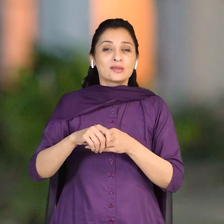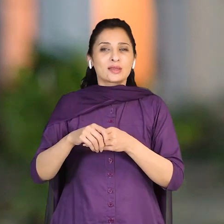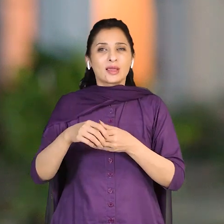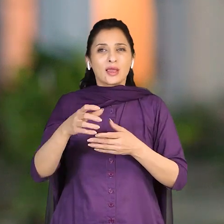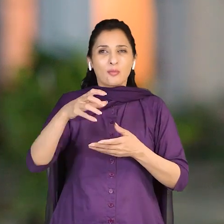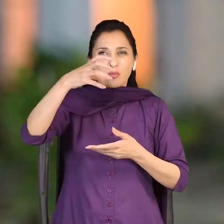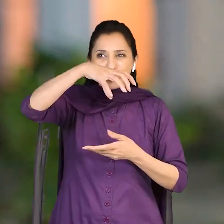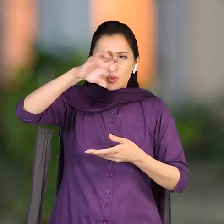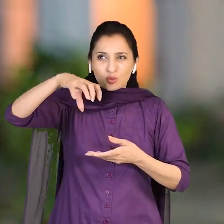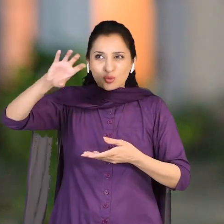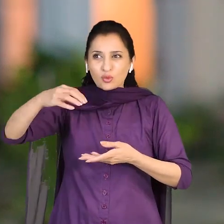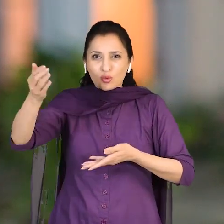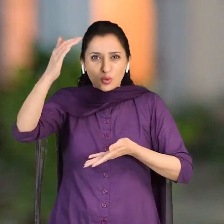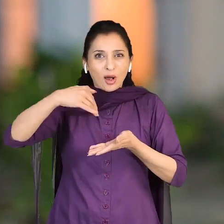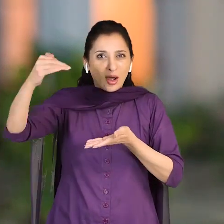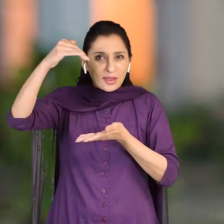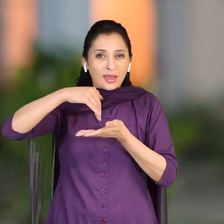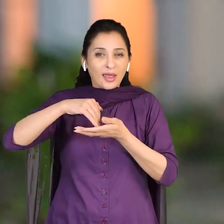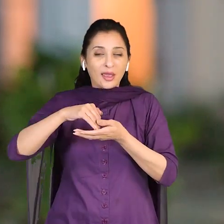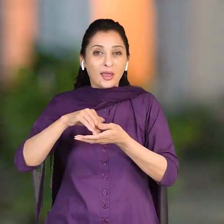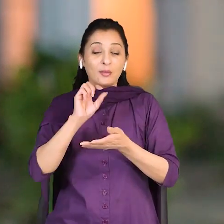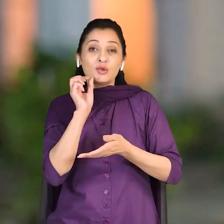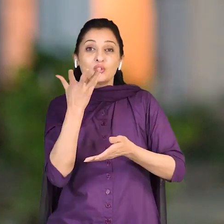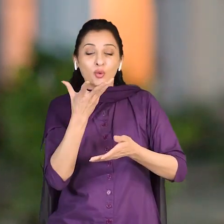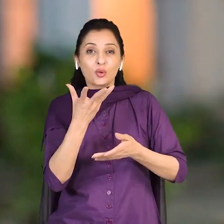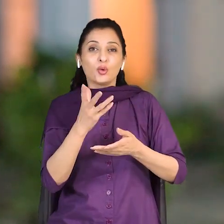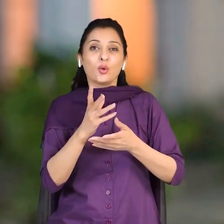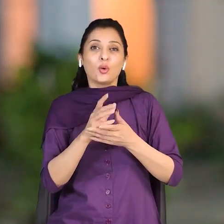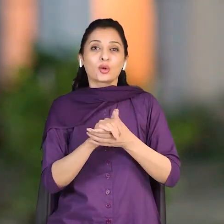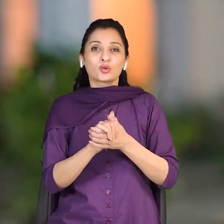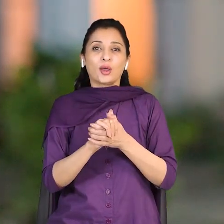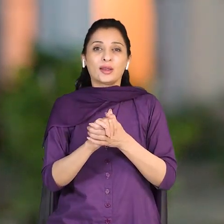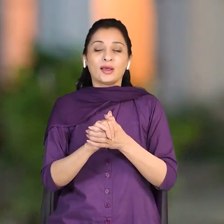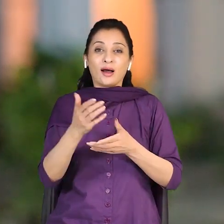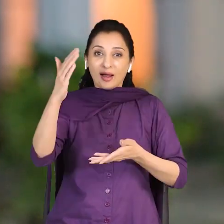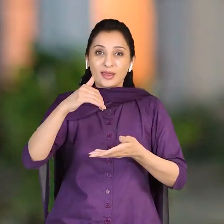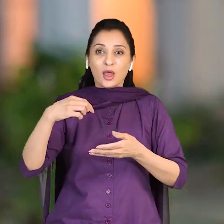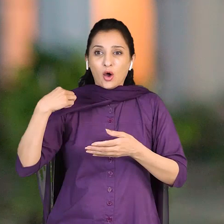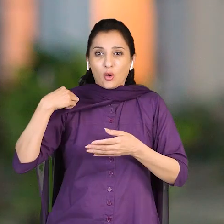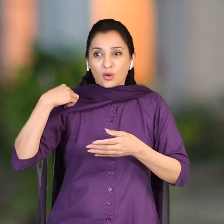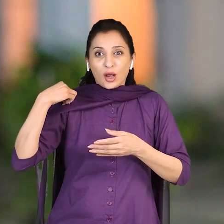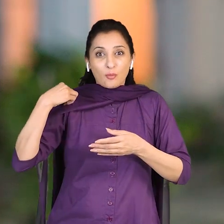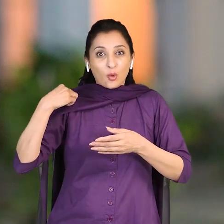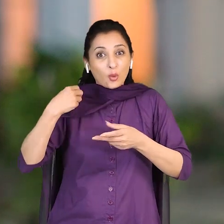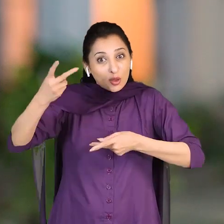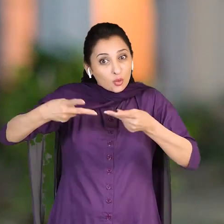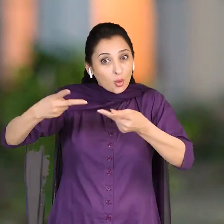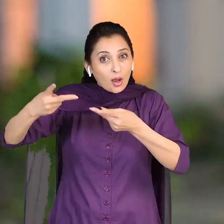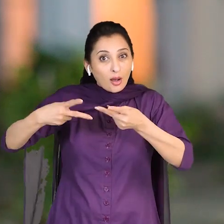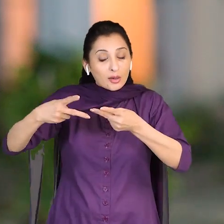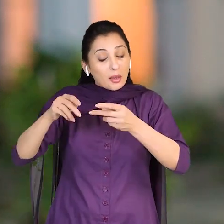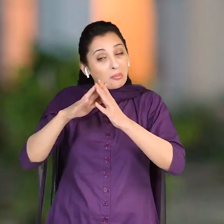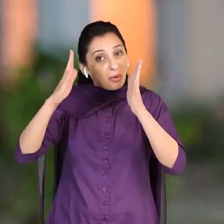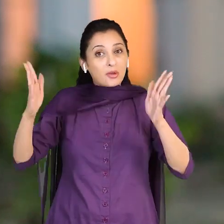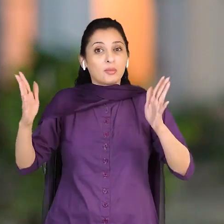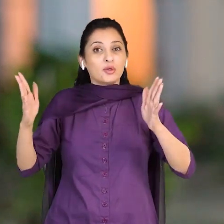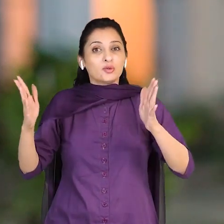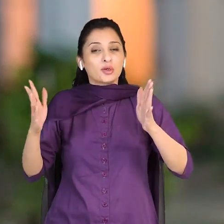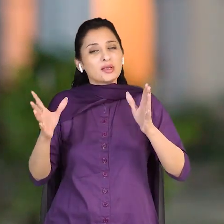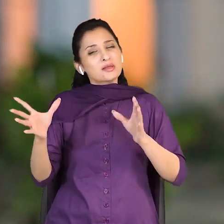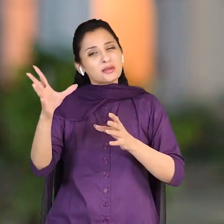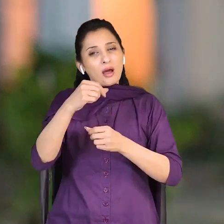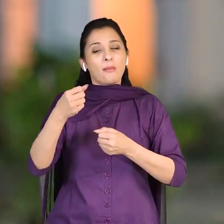इंडस हेरिटेज और ताहिर महमूद, जेनरेशन हमारे पास, केसरिया,